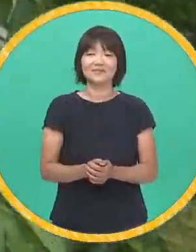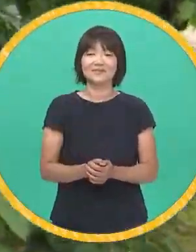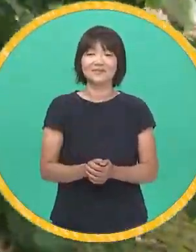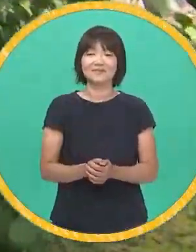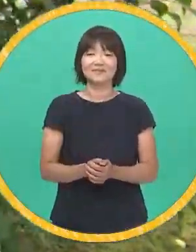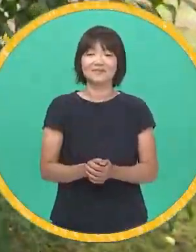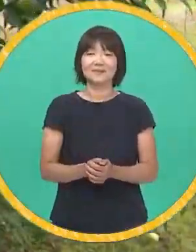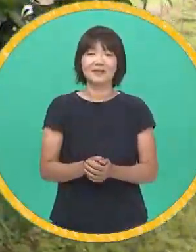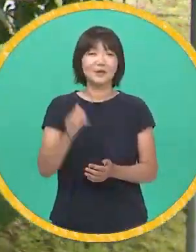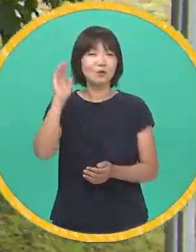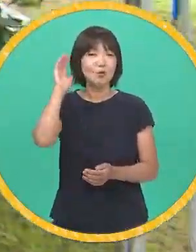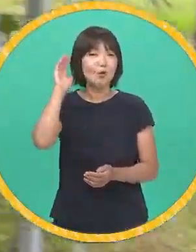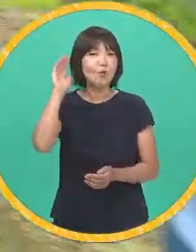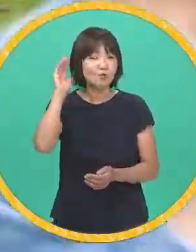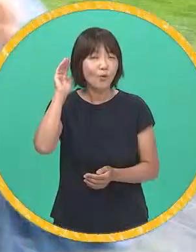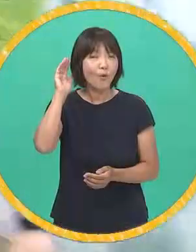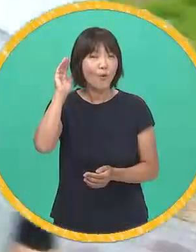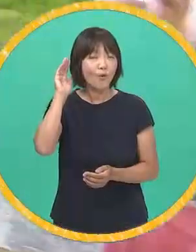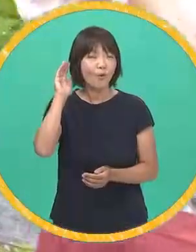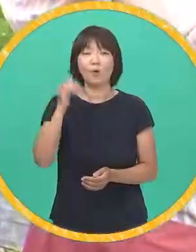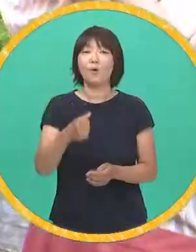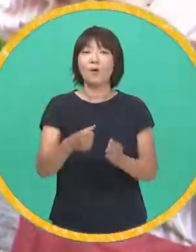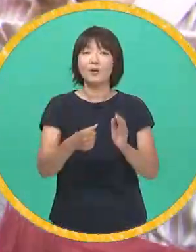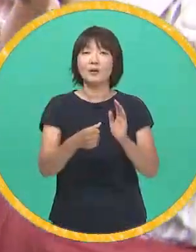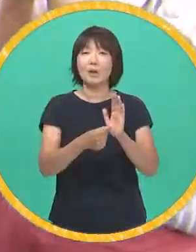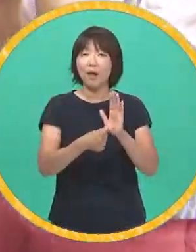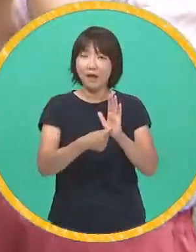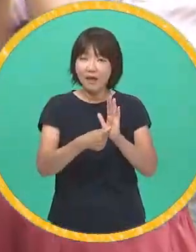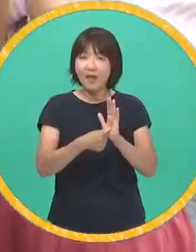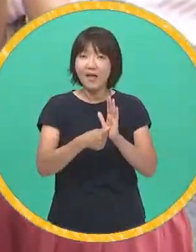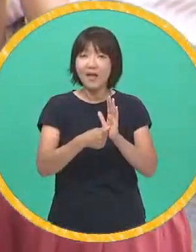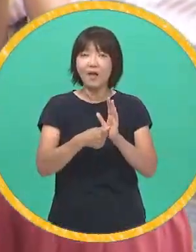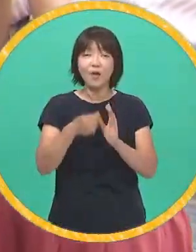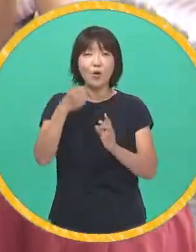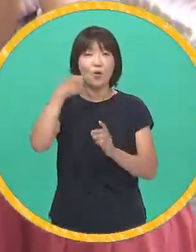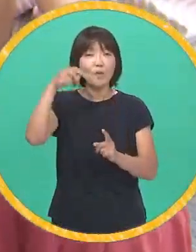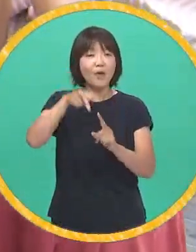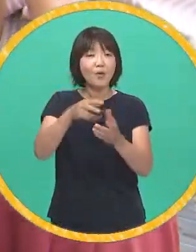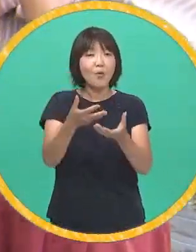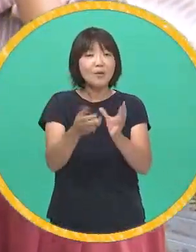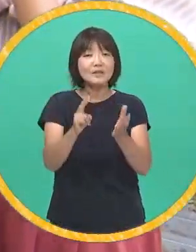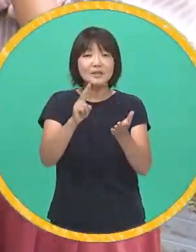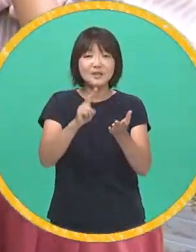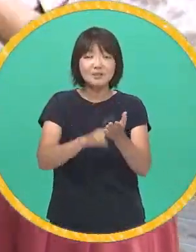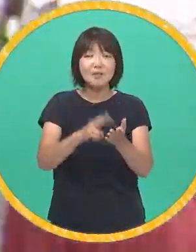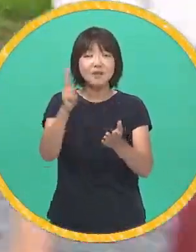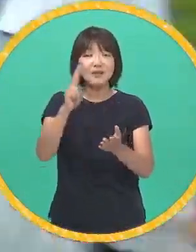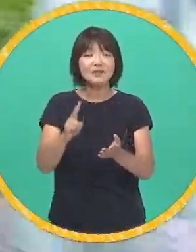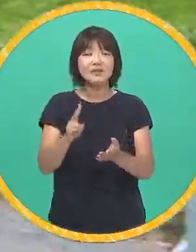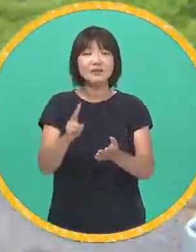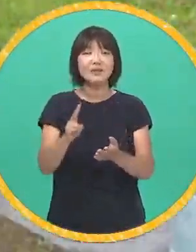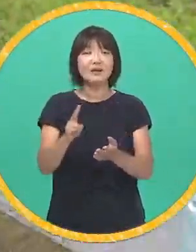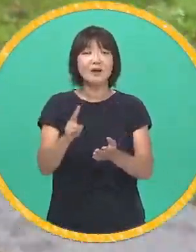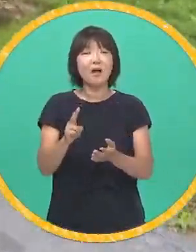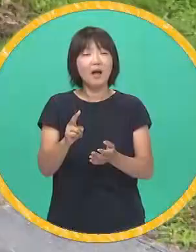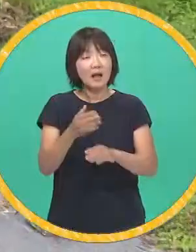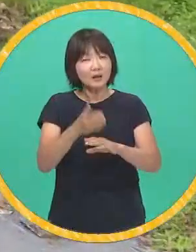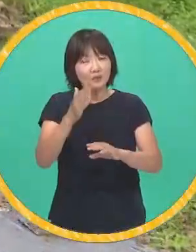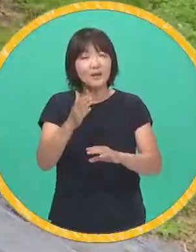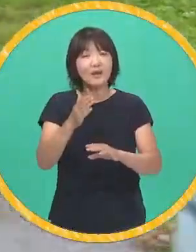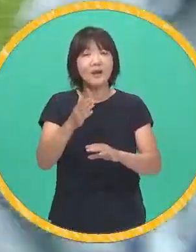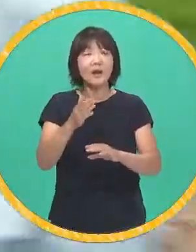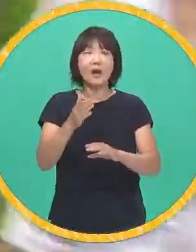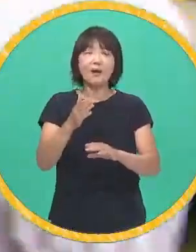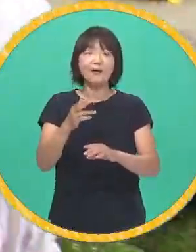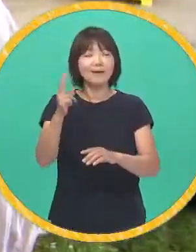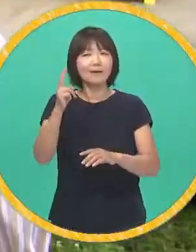なんか聞くところによるとこちらの梅の名前が植え込ま地に決定したそうで皆さんありがとうございます